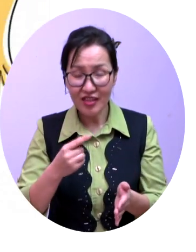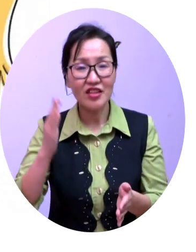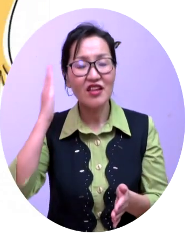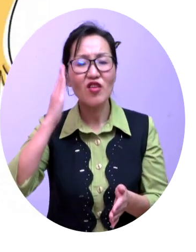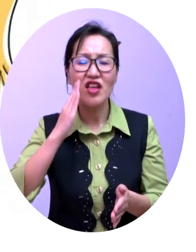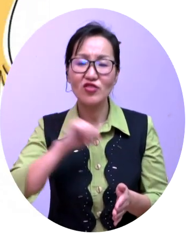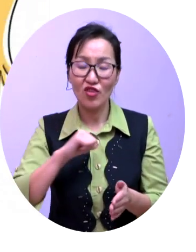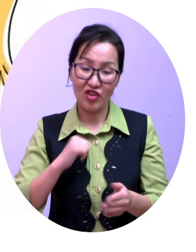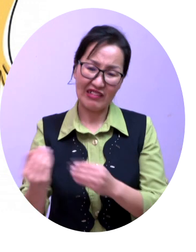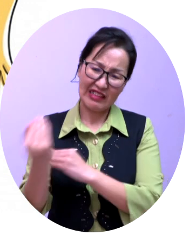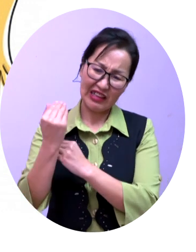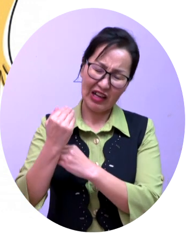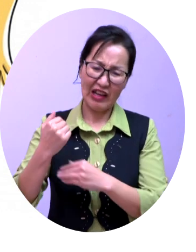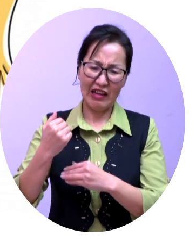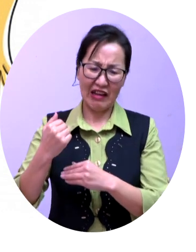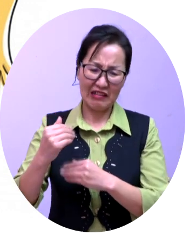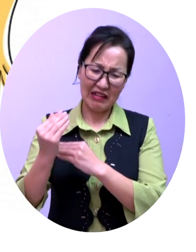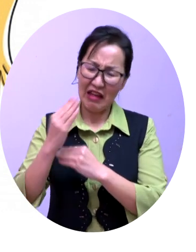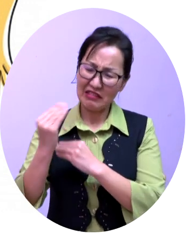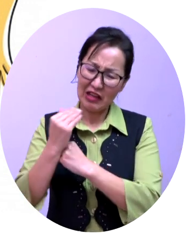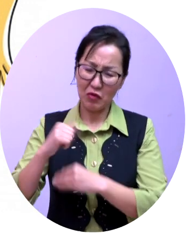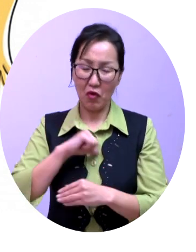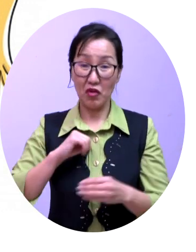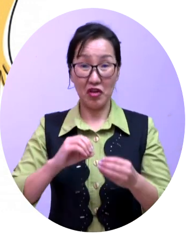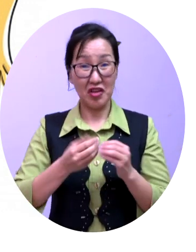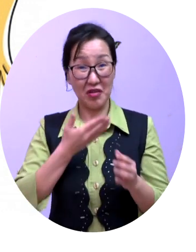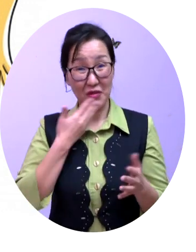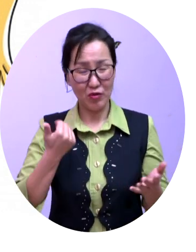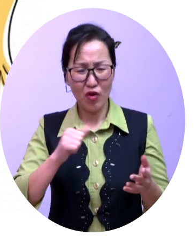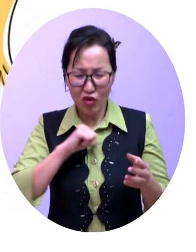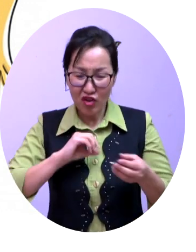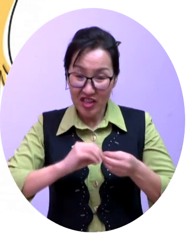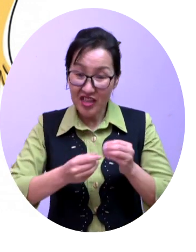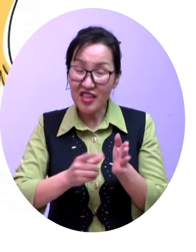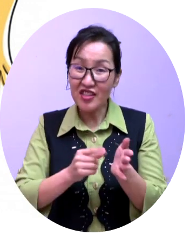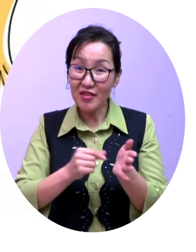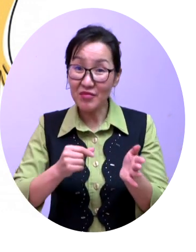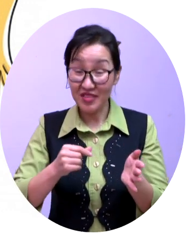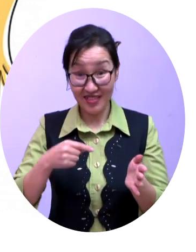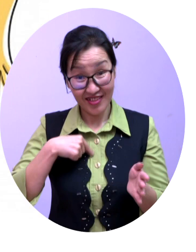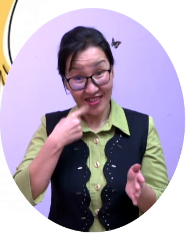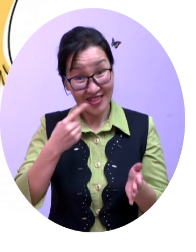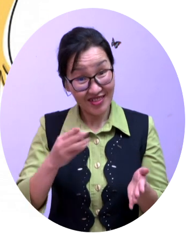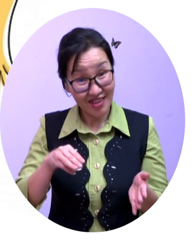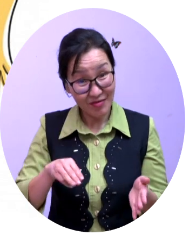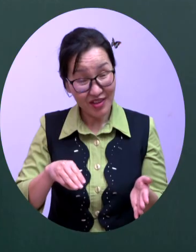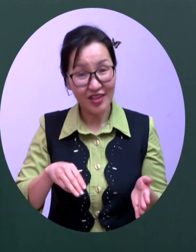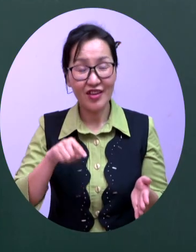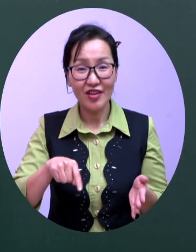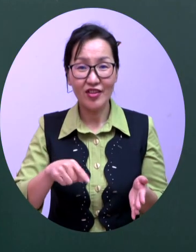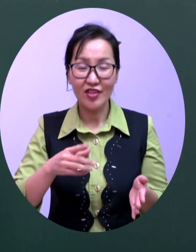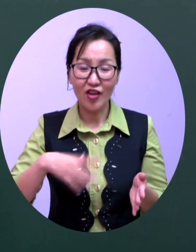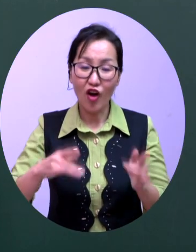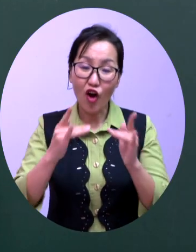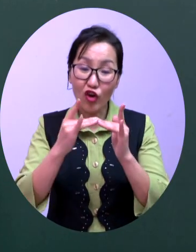ээжээрээ заалгаад өөрөө л хийдэг болох хэрэгтэй юм байна даа гэж ануужин найз маань үзэжээ. Тэгвэл хэдэвлээ